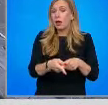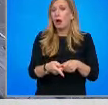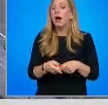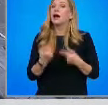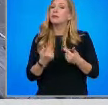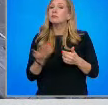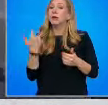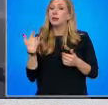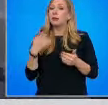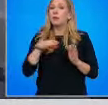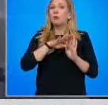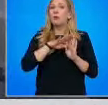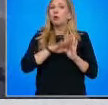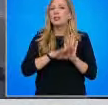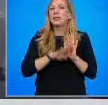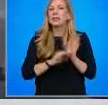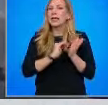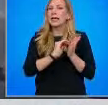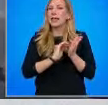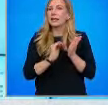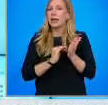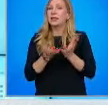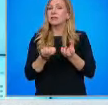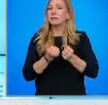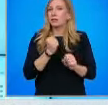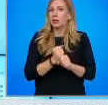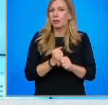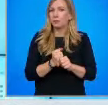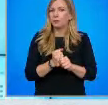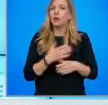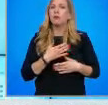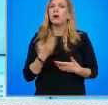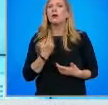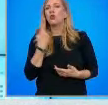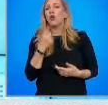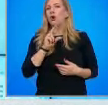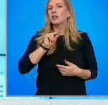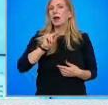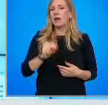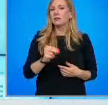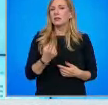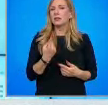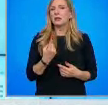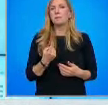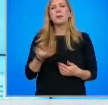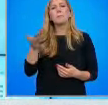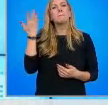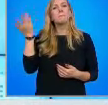подбор са били занижени и така се е стигнало до сегашната ситуация. Има едно изказване на един от бившите